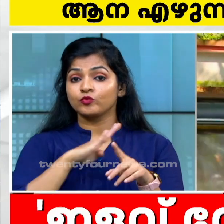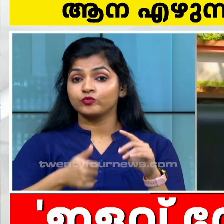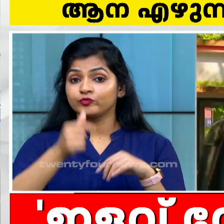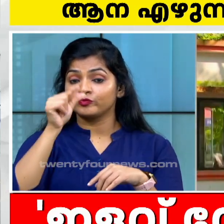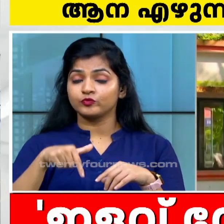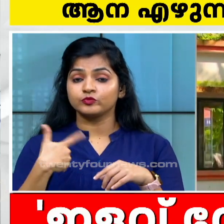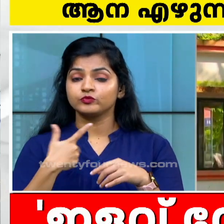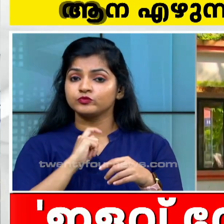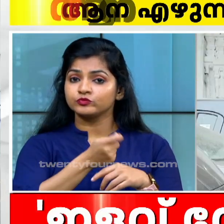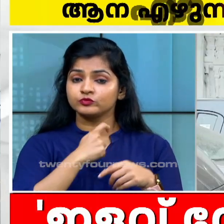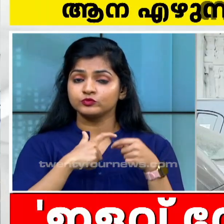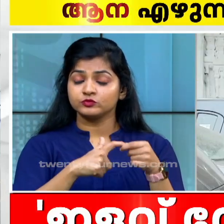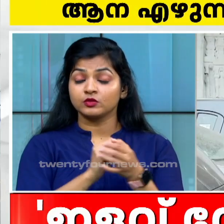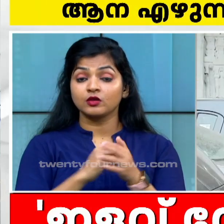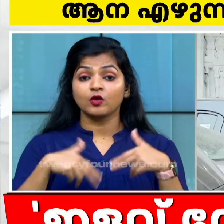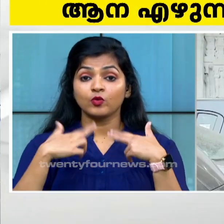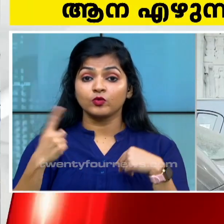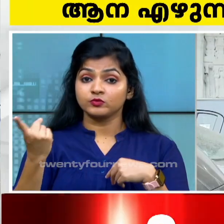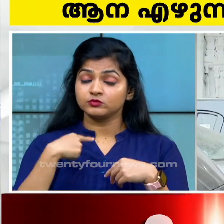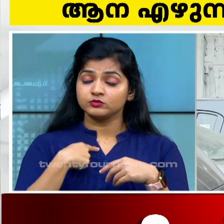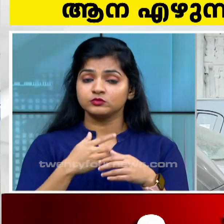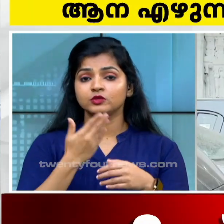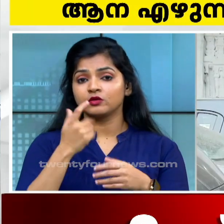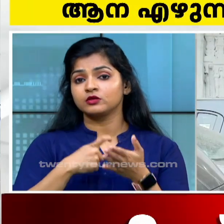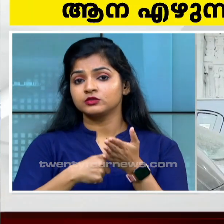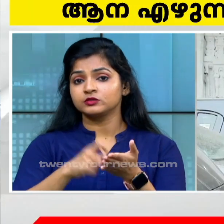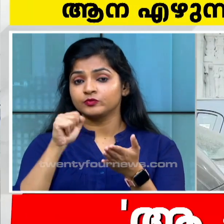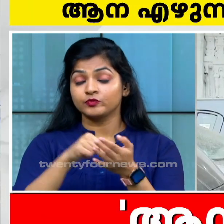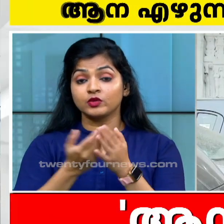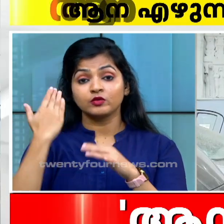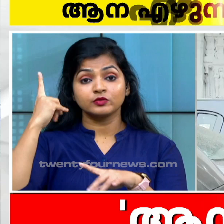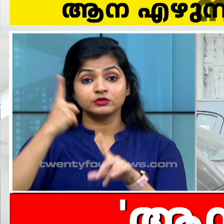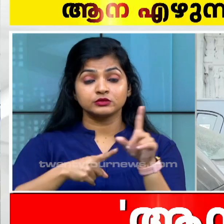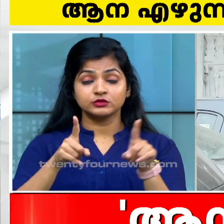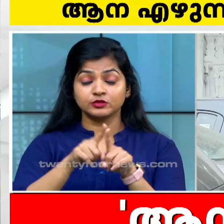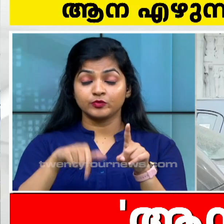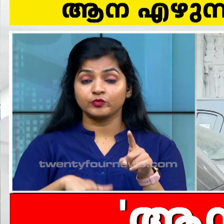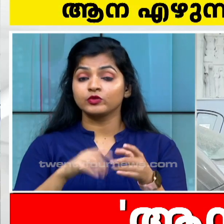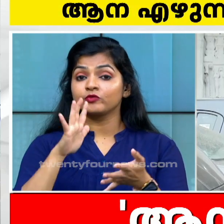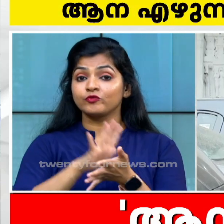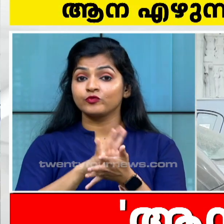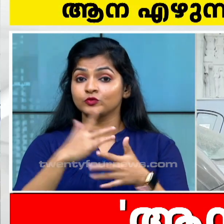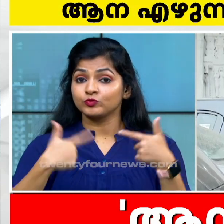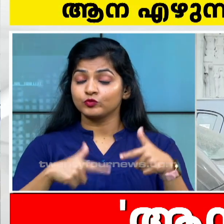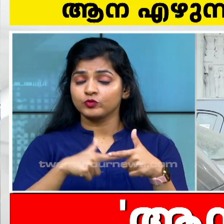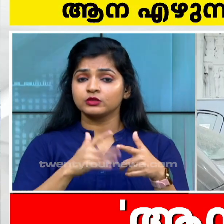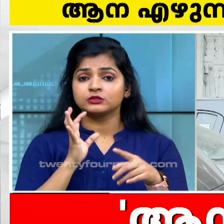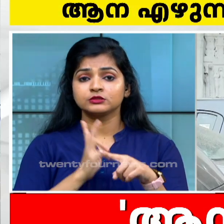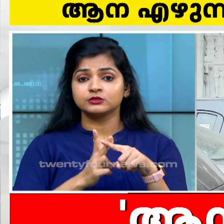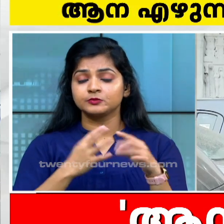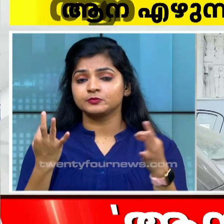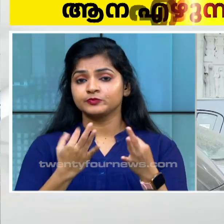വിധി മാനിക്കുന്നു, അല്ലെങ്കിൽ ഹൈക്കോടതിയുടെ ഉത്തരവ് മാനിക്കുന്നു. മുൻ വർഷങ്ങൾ പോലെ തന്നെ ഉത്സവത്തിന്റെ മാറ്റു കുറയാതെ ഉത്സവം നടത്തും. അതായത് ആ